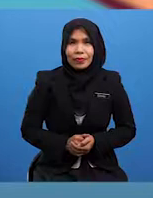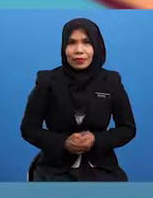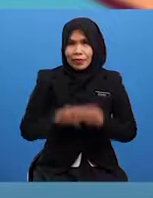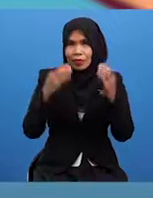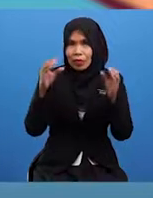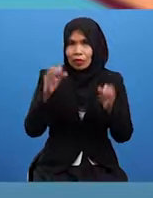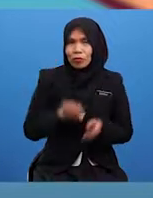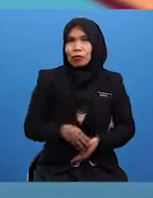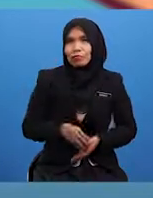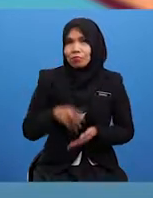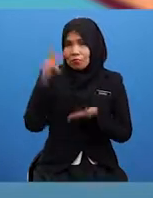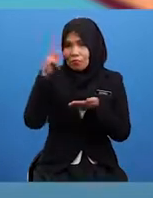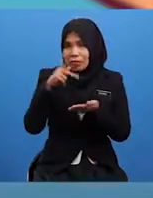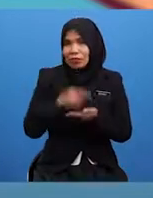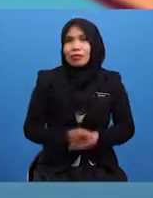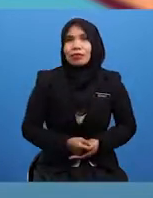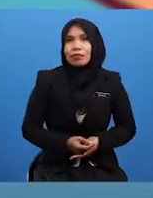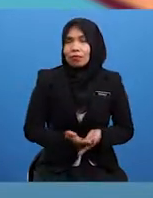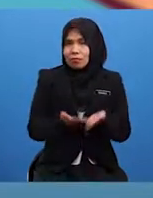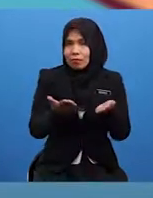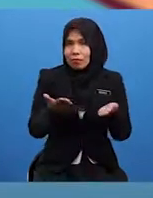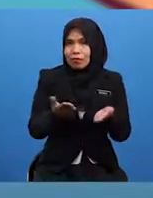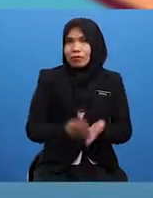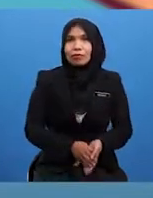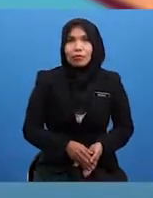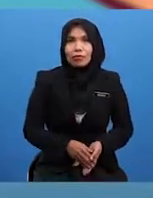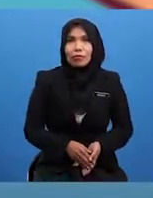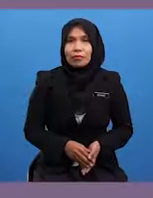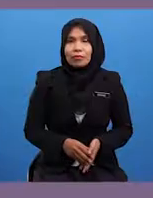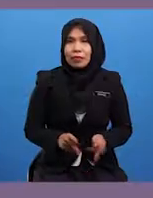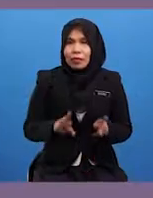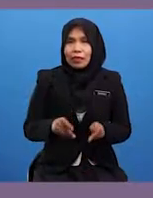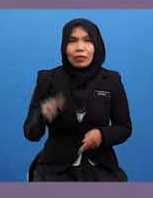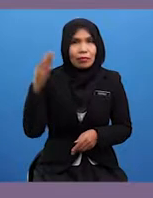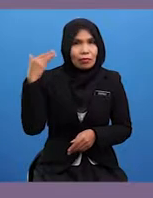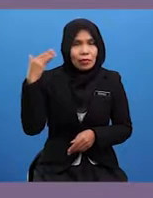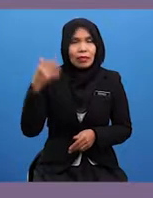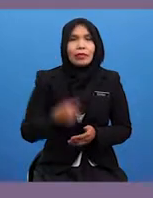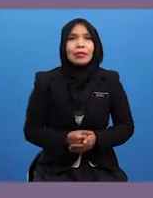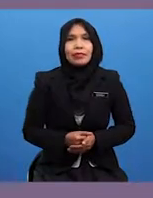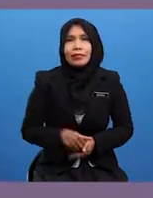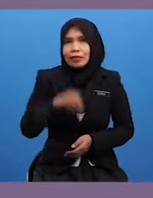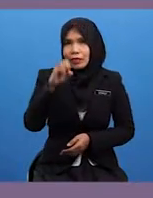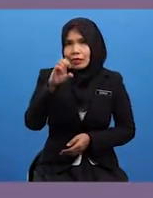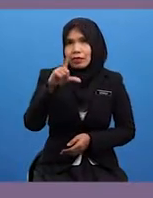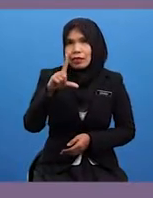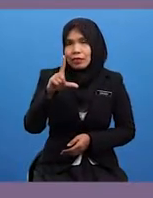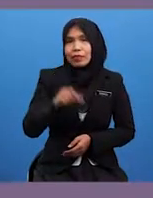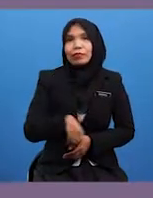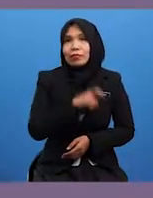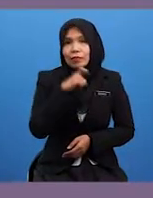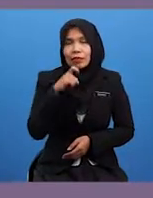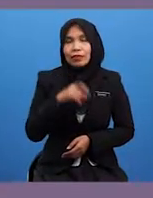Cikgu percaya kamu pernah mendengar tentang sel kering sebelum ini. Sel kering dapat membekalkan tenaga